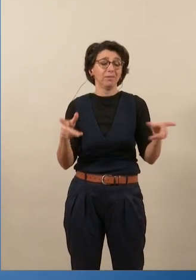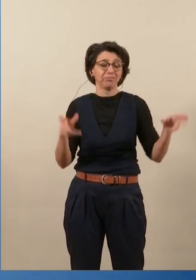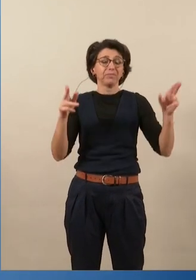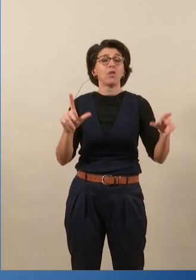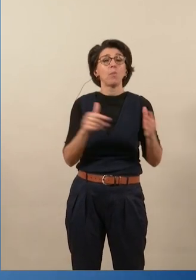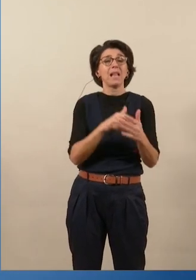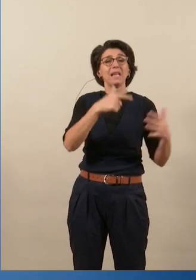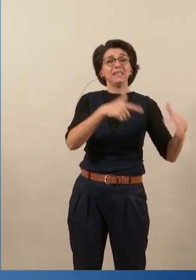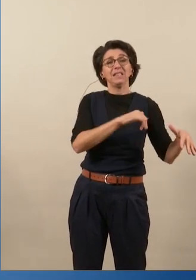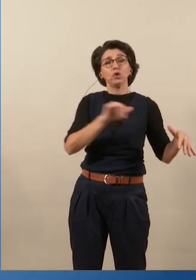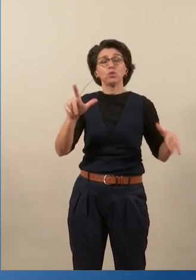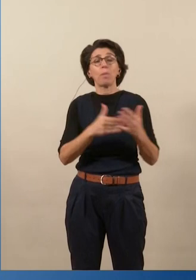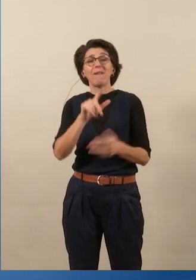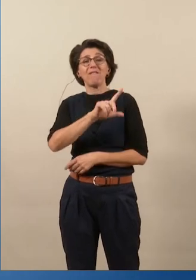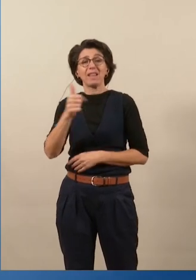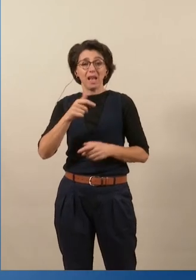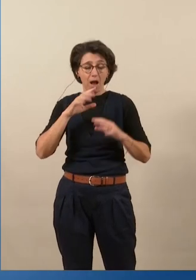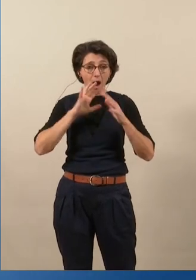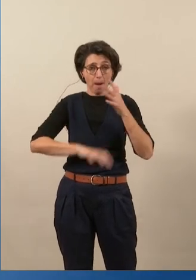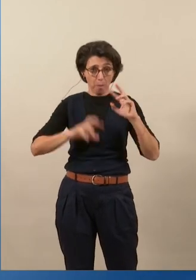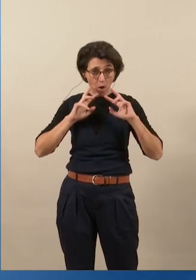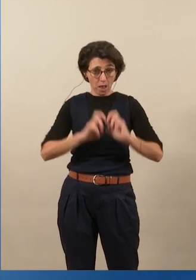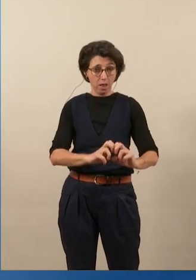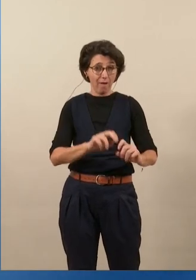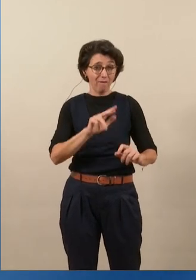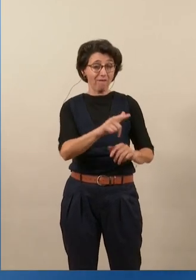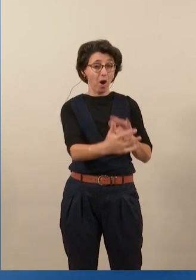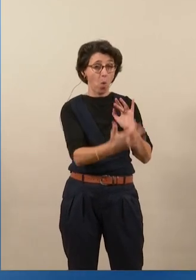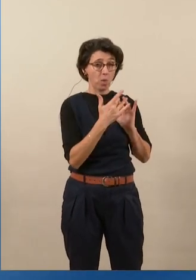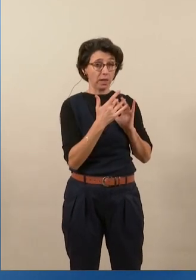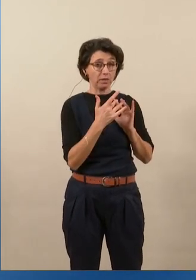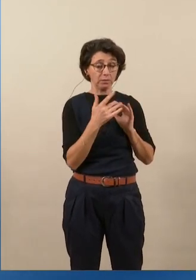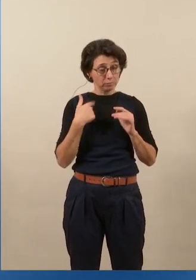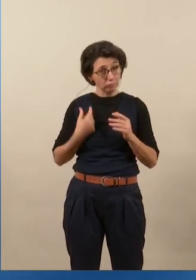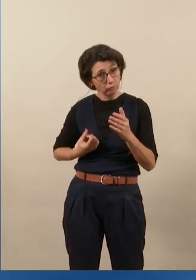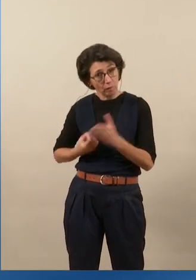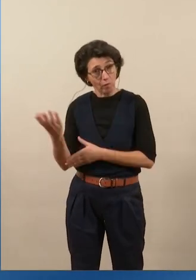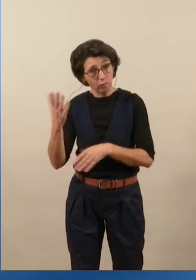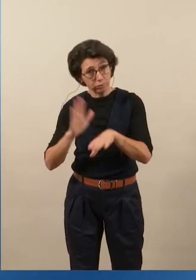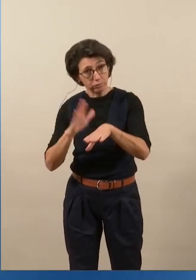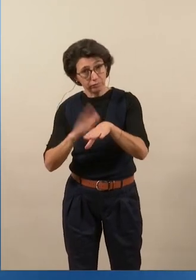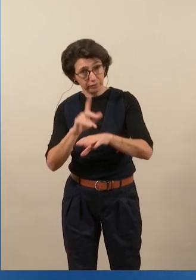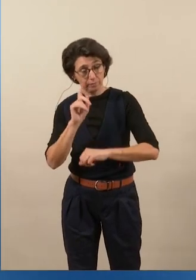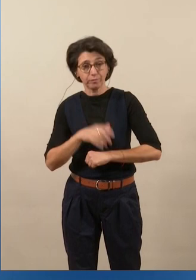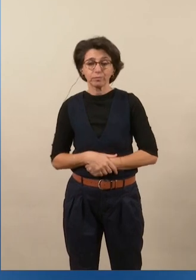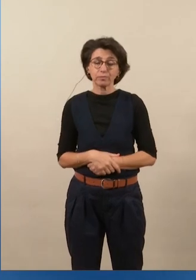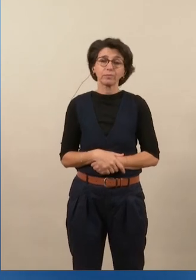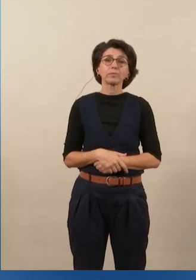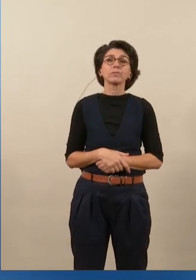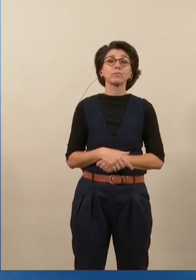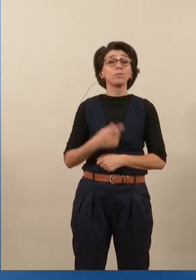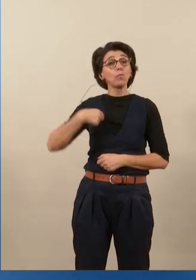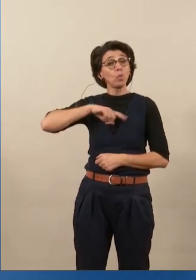2017-2021 si cela n'est déjà pas fait ou en cours déjà nous vous